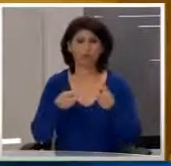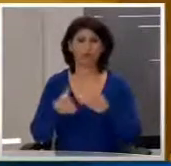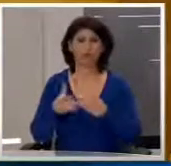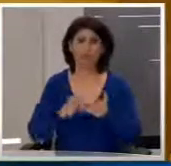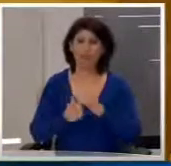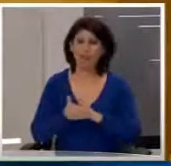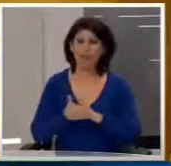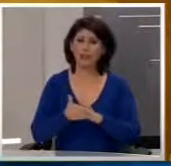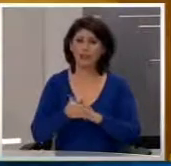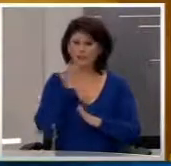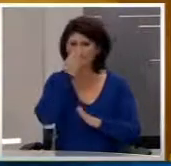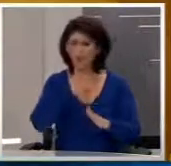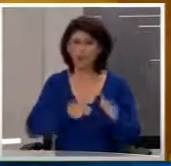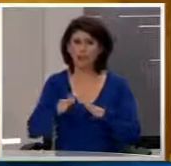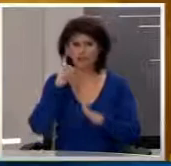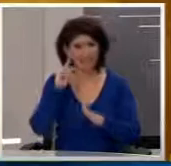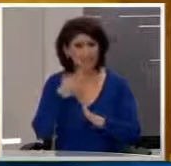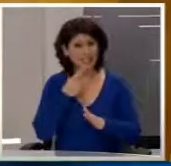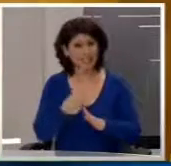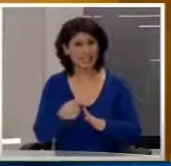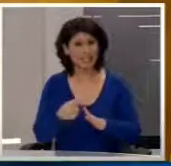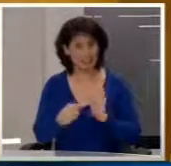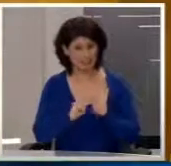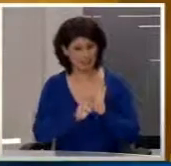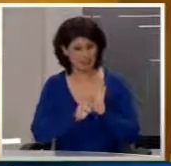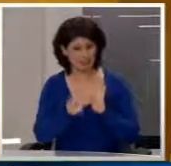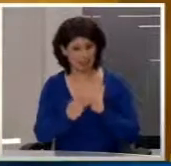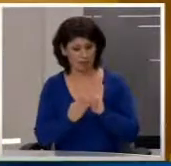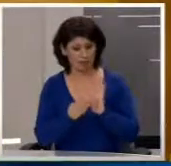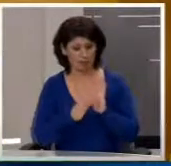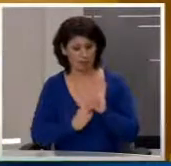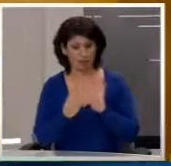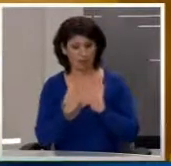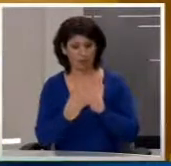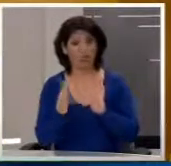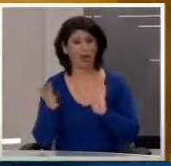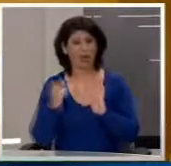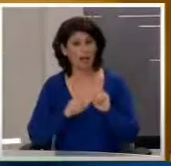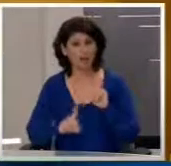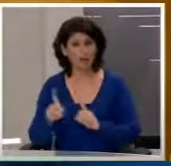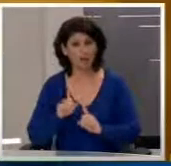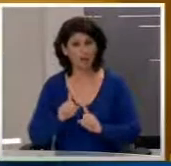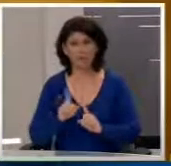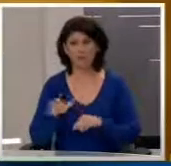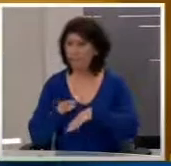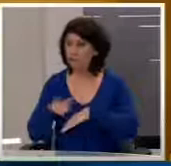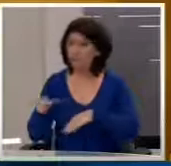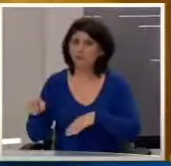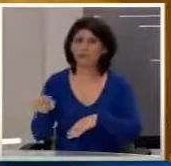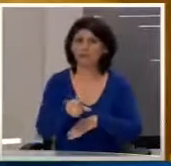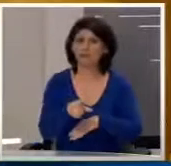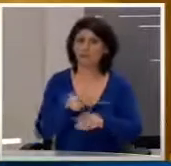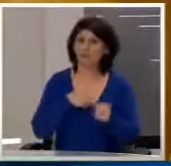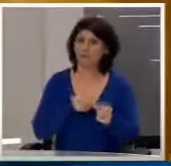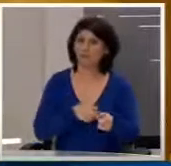διαφθοράς. Ξέρετε τι λέει στο σημείο 4, στην παράγραφο 4, ότι αν κάποιος από τους υπαίτιους των